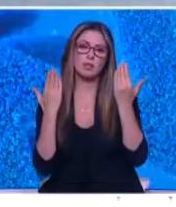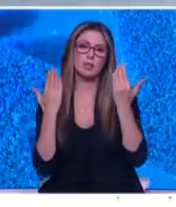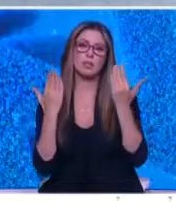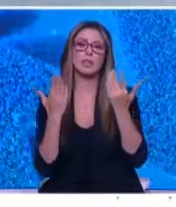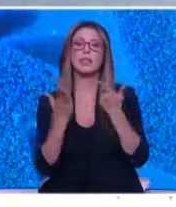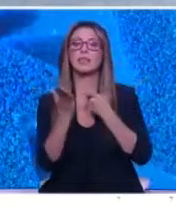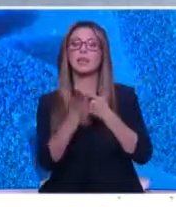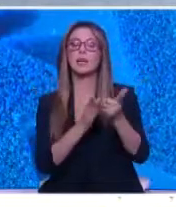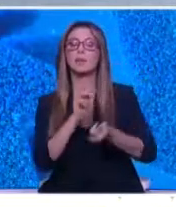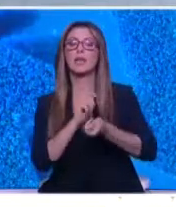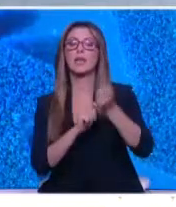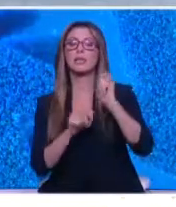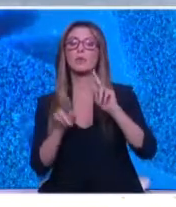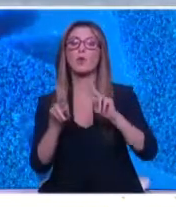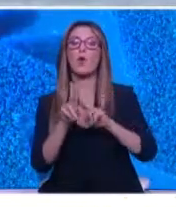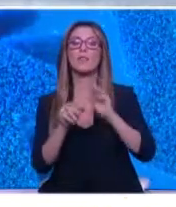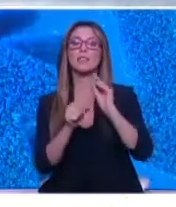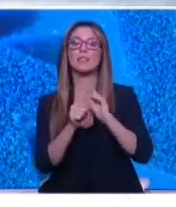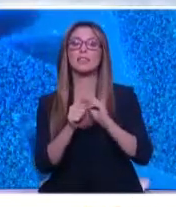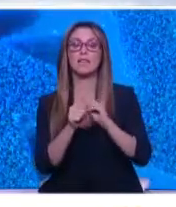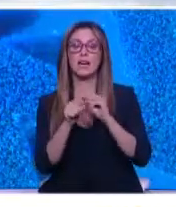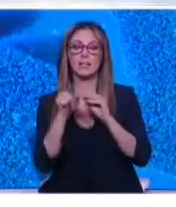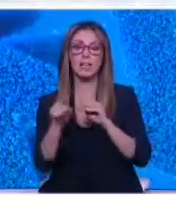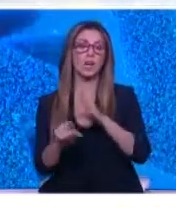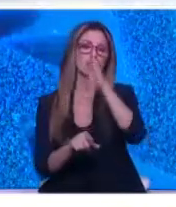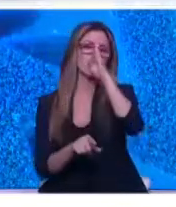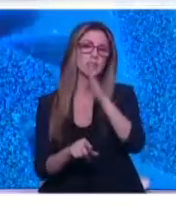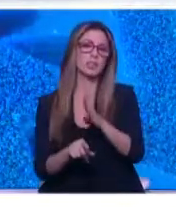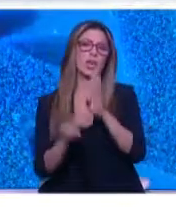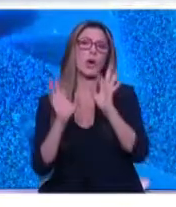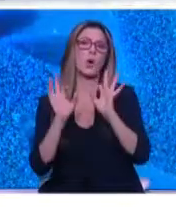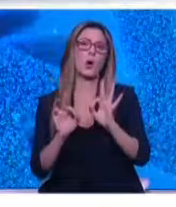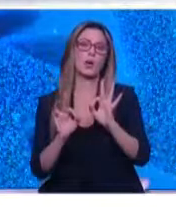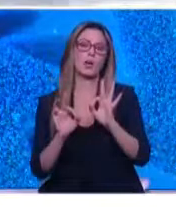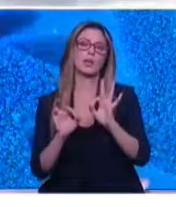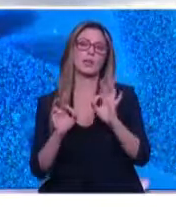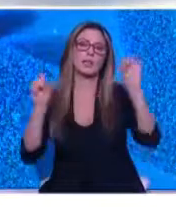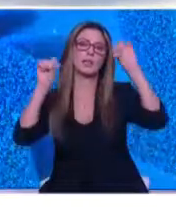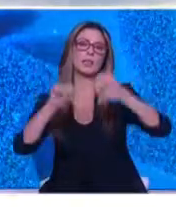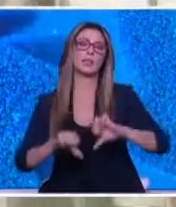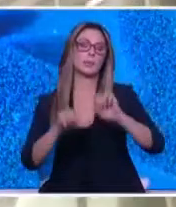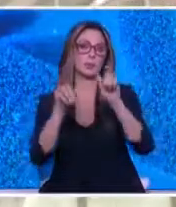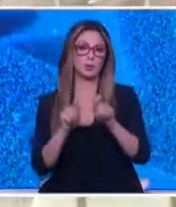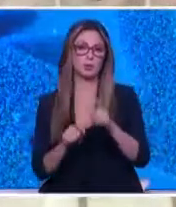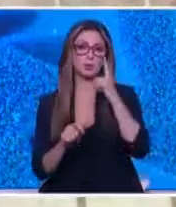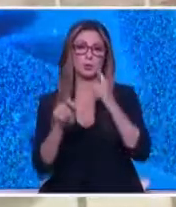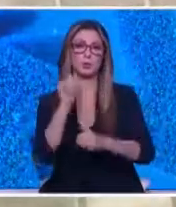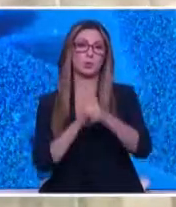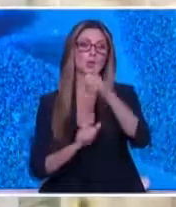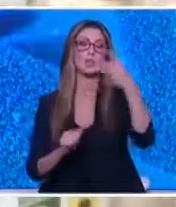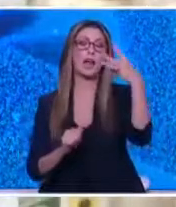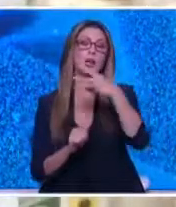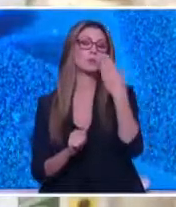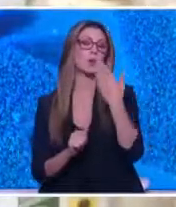tarım kredi kooperatiflerinde ciddi manada indirime gidiyoruz. Cumhurbaşkanı Recep